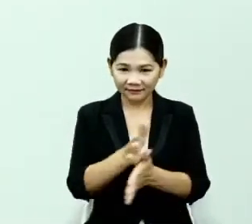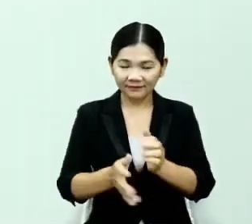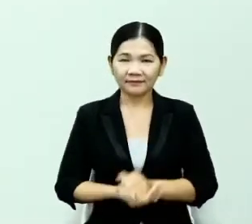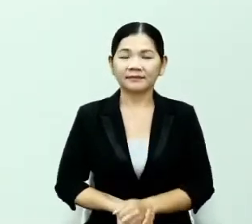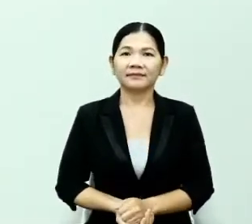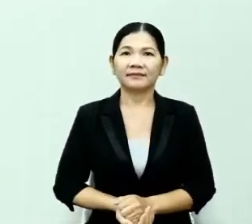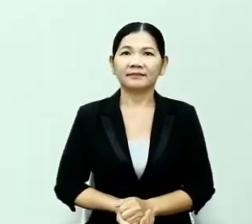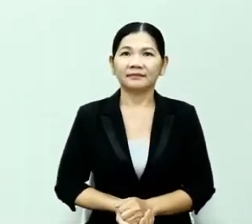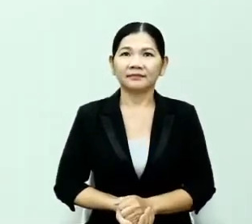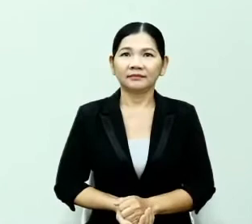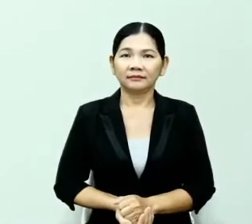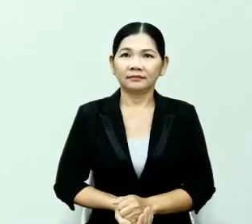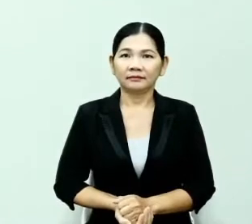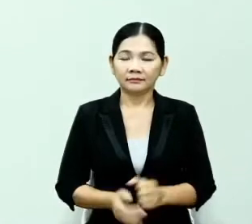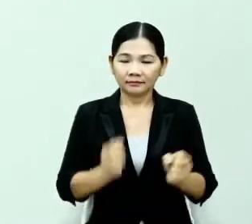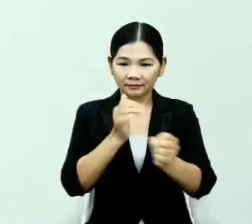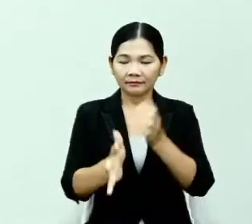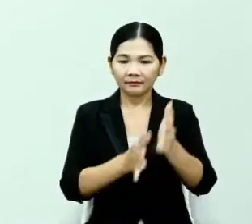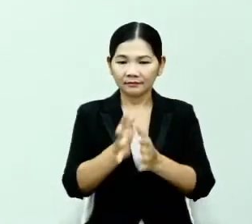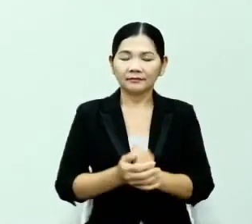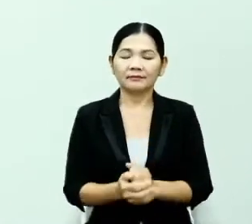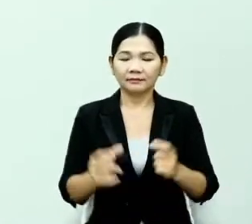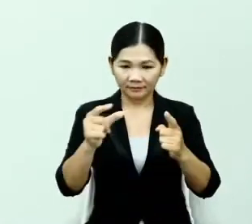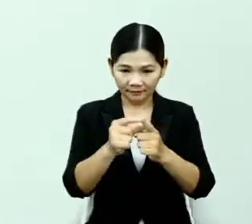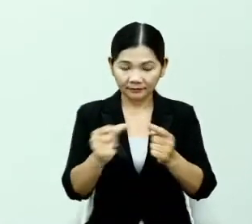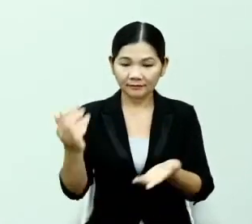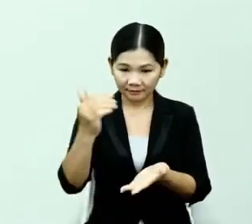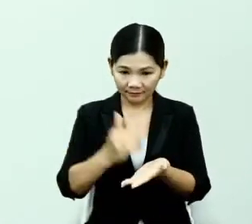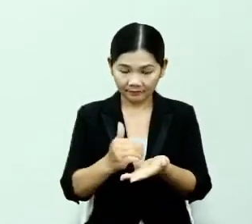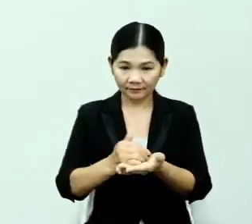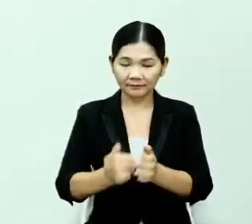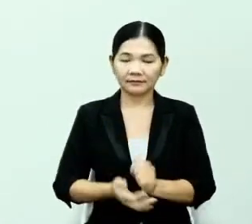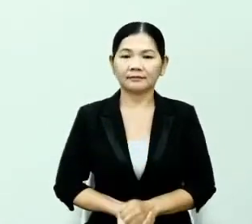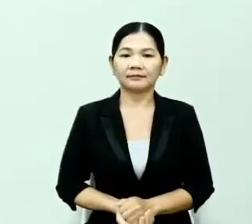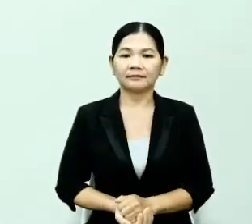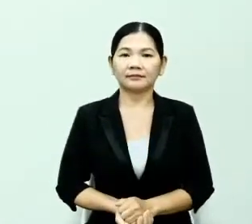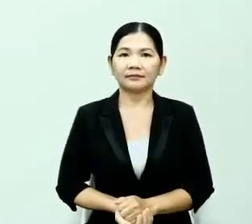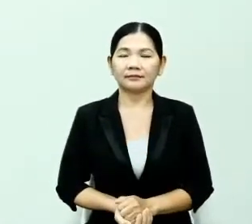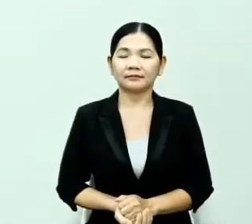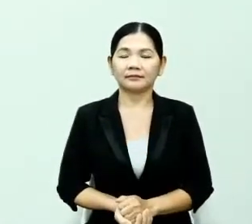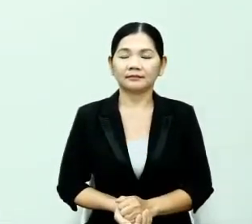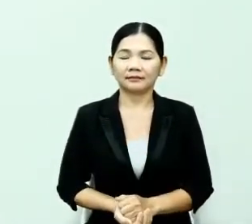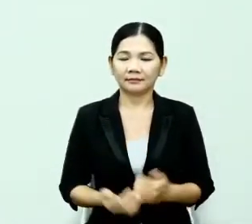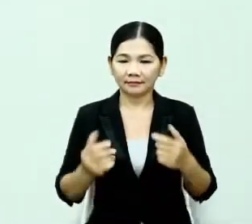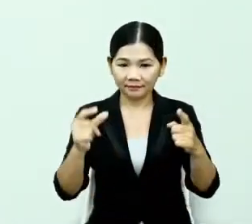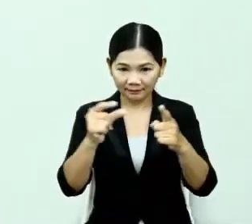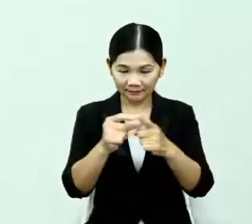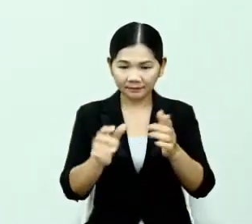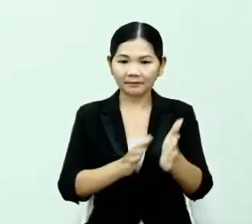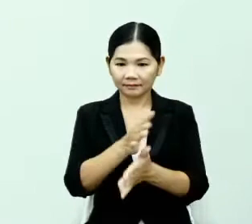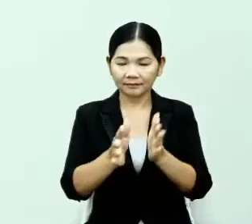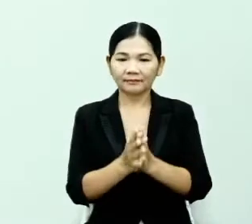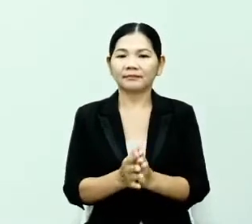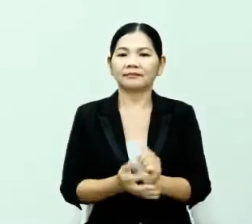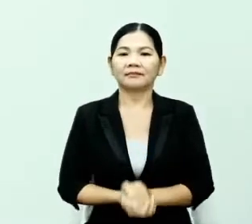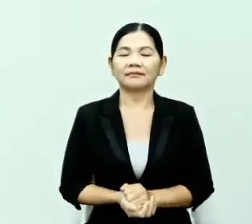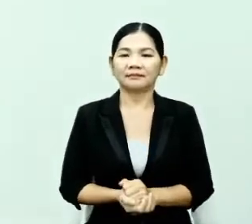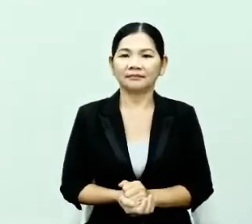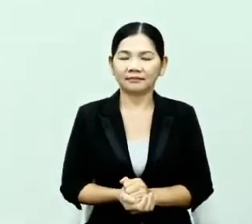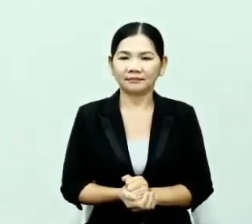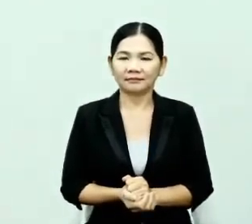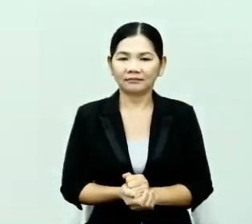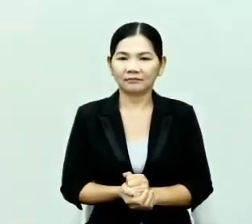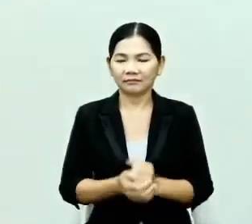មចាអានឡើងវិញចាអរគុណកូនអញ្ចឹងពាក្យហ្នឹងយើងអានថា